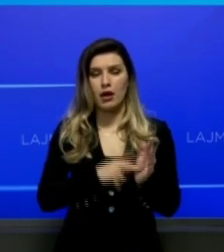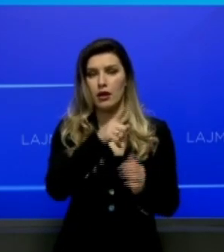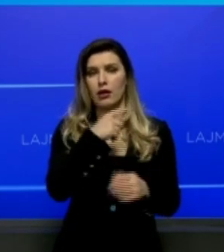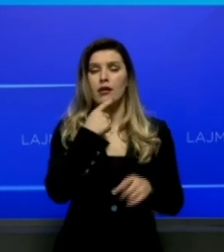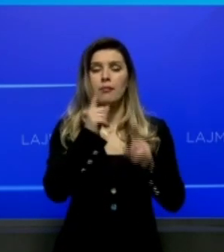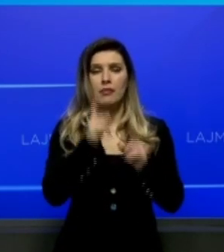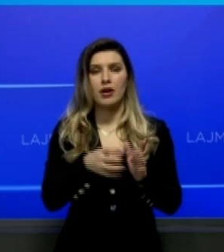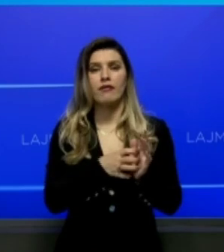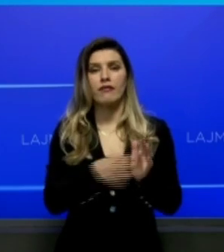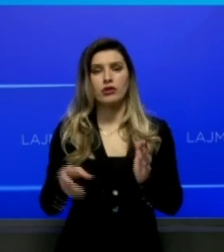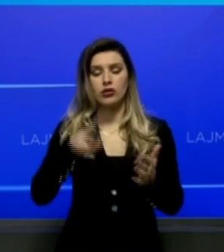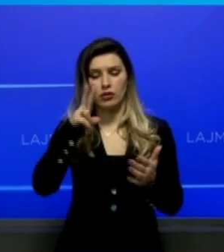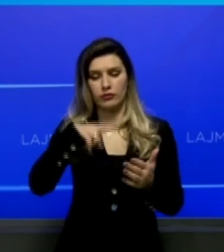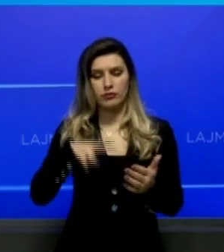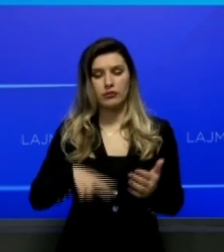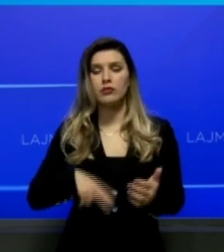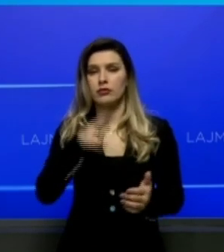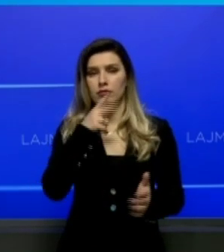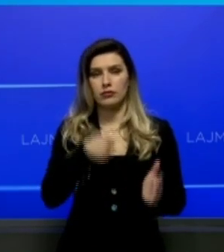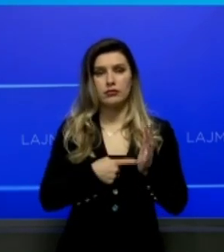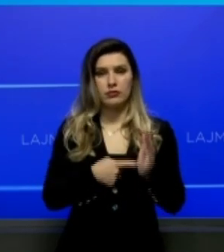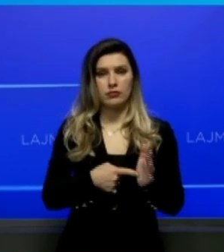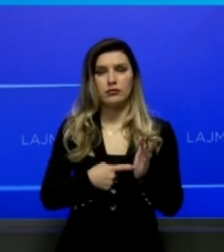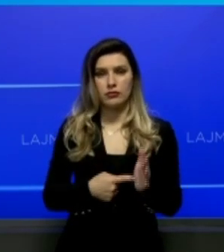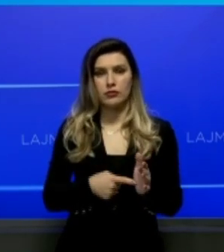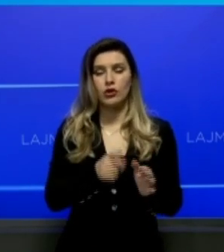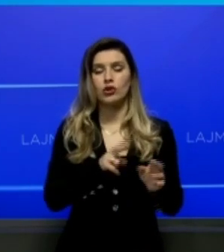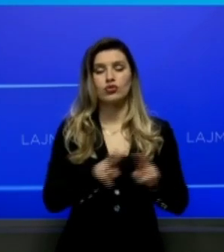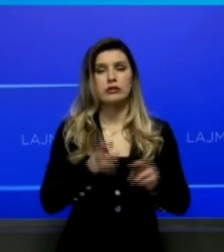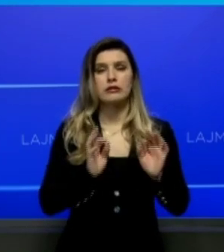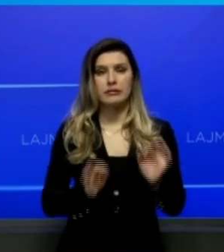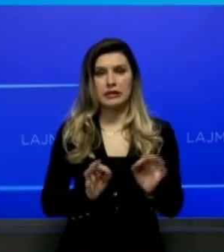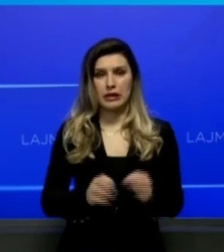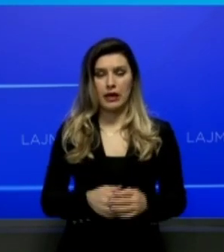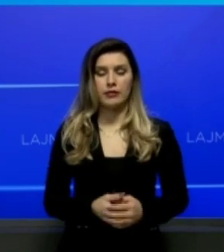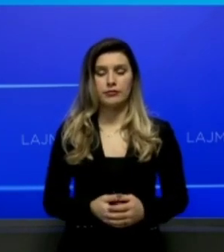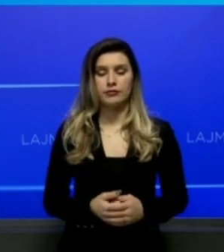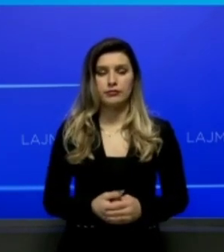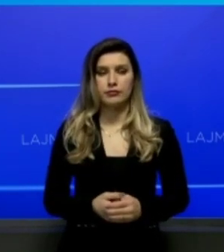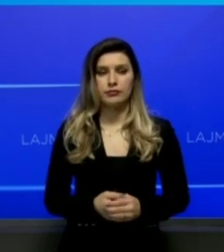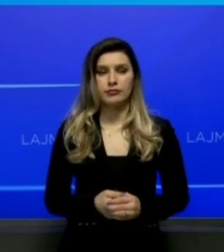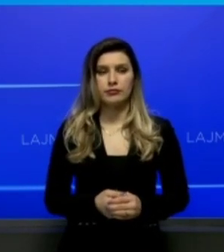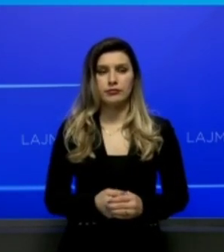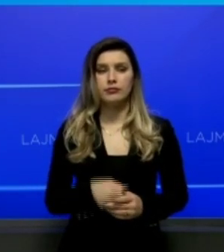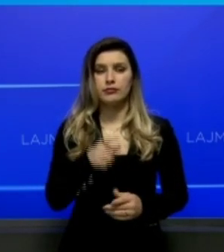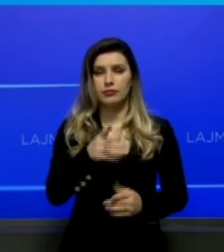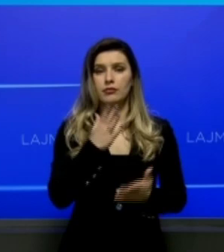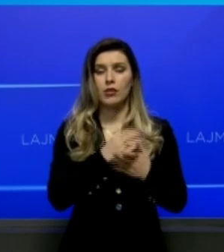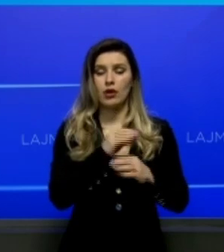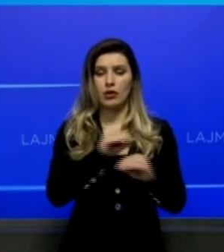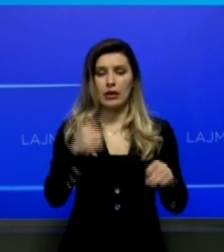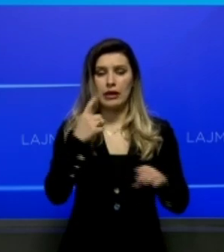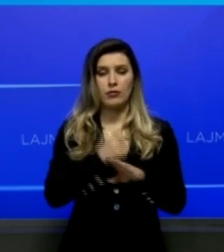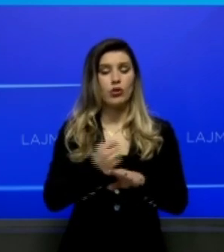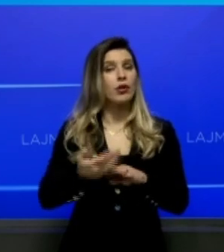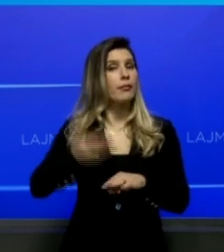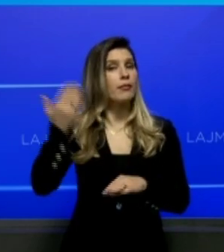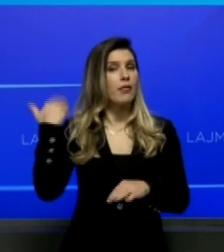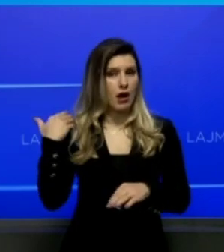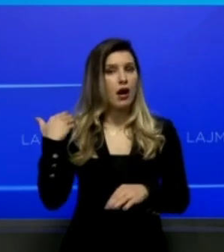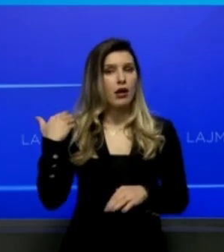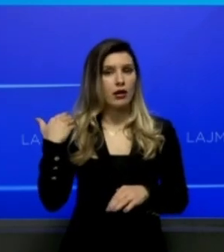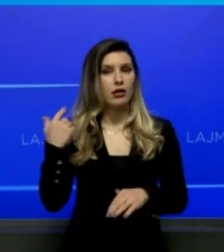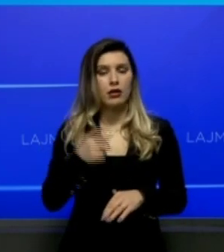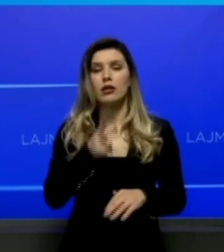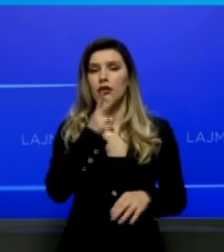të vazhdohet me lexim të akta akuzës nga Prokuroria Speciale. Kini qenë i njëftum një mujë ma herët që do të